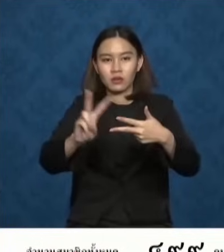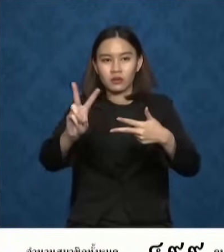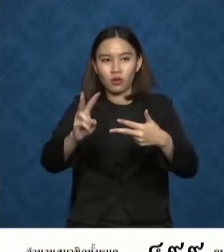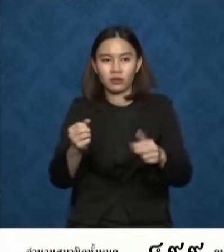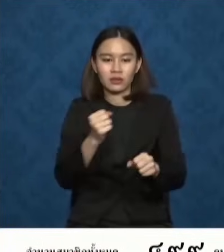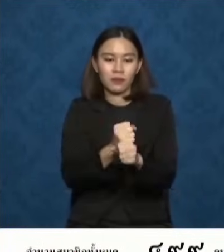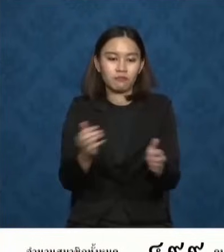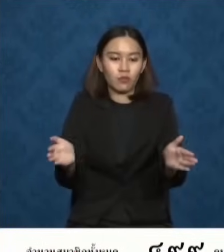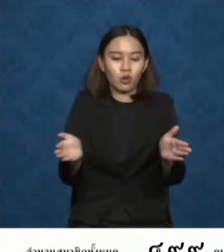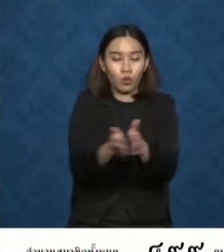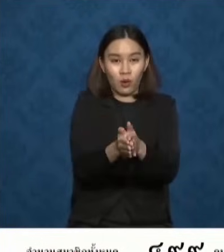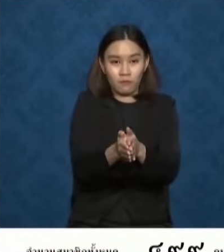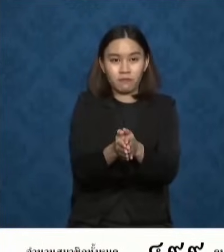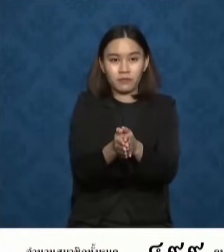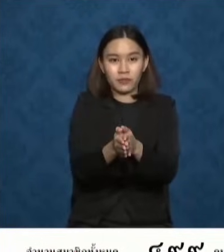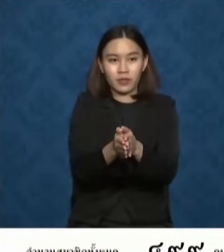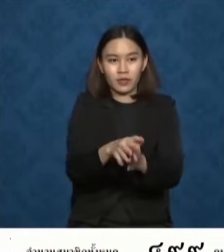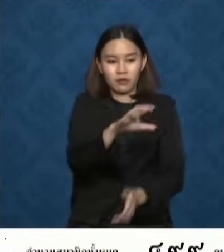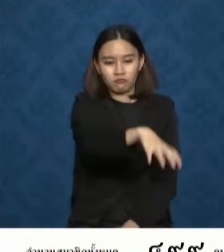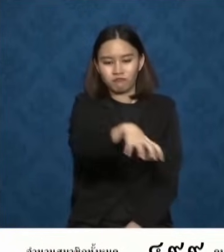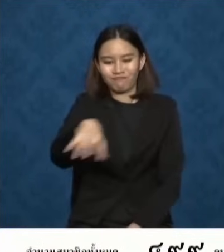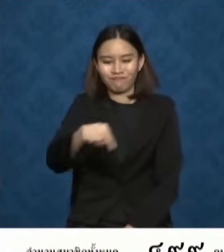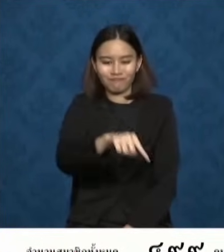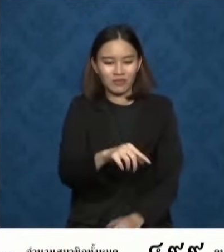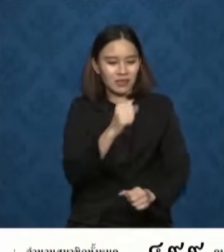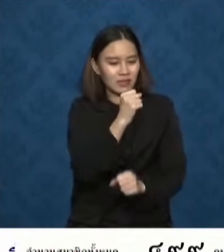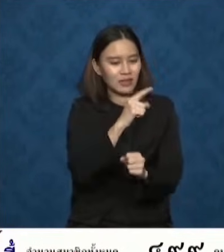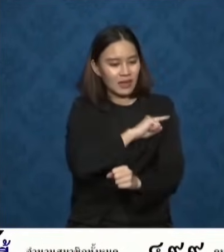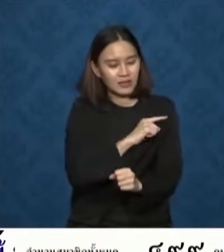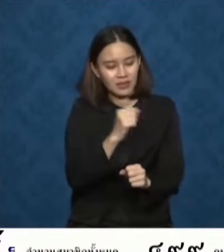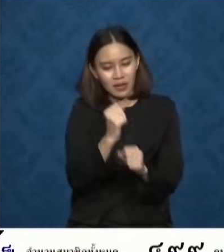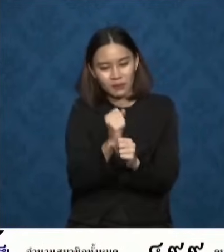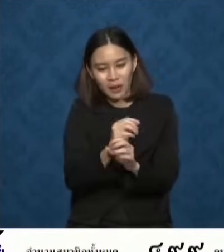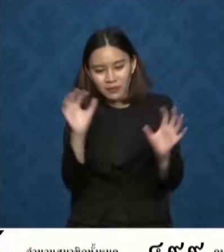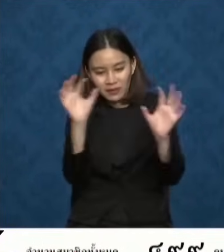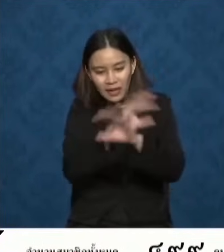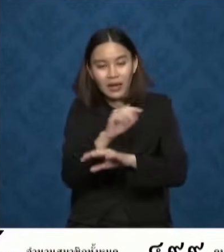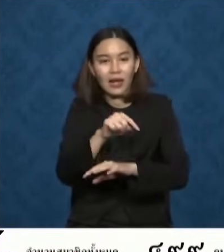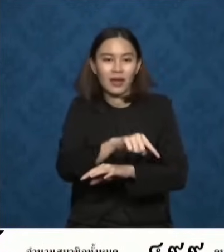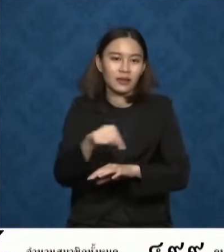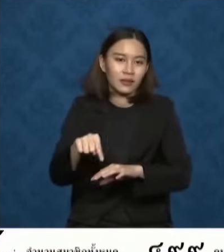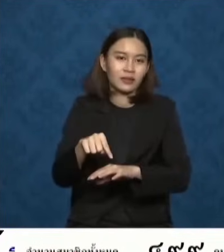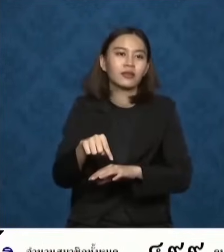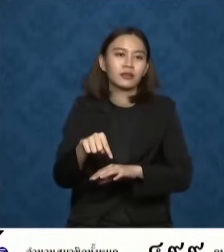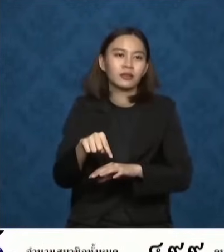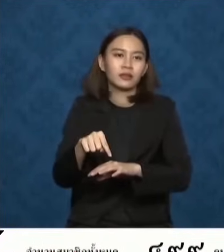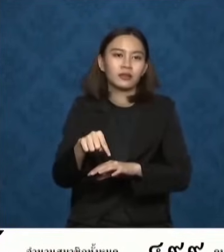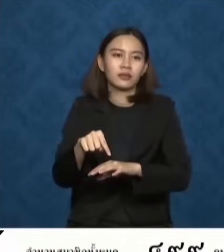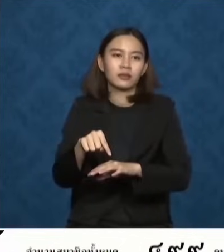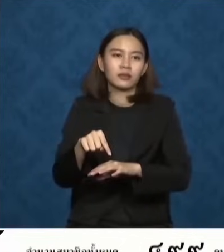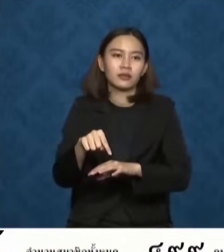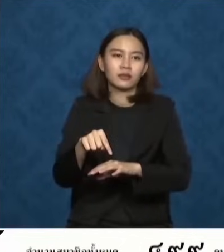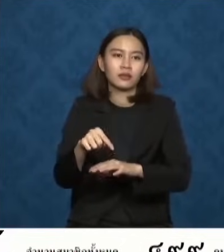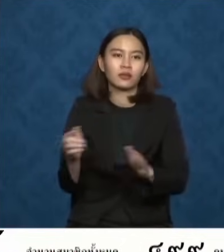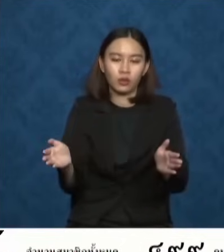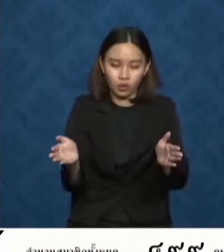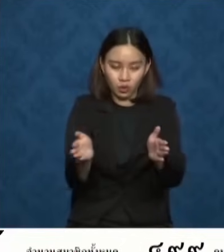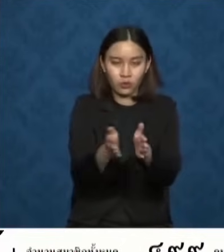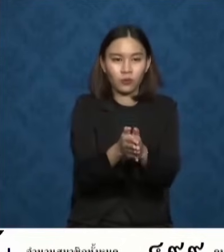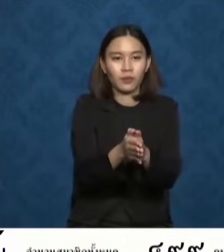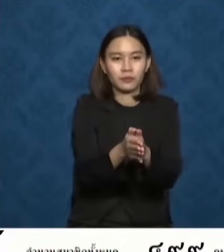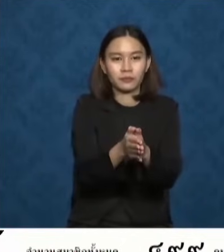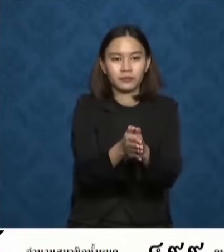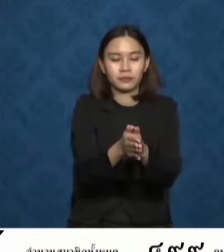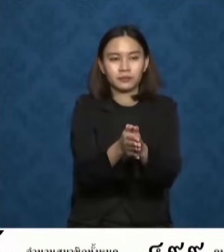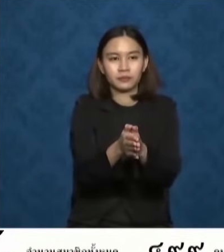บรวมหน่วยไหนที่ภารกิจใกล้เคียงกันภารกิจเดียวกันใกล้เคียงกันใช้คนร่วมกันได้จะมีการ